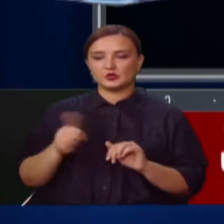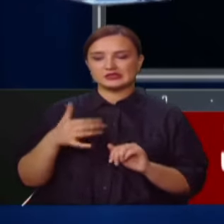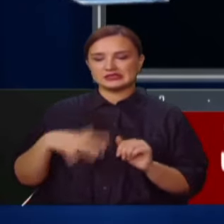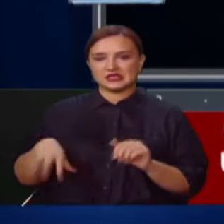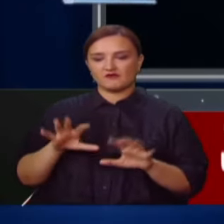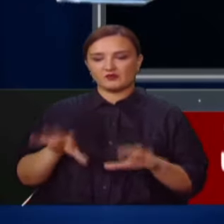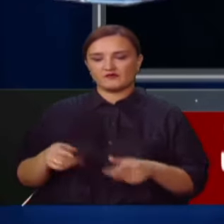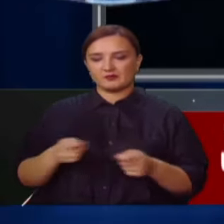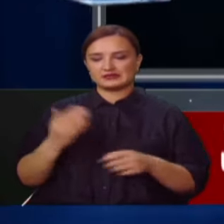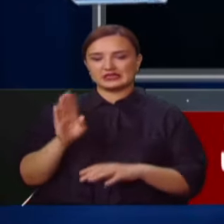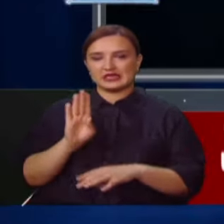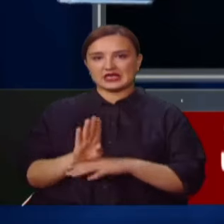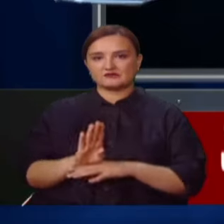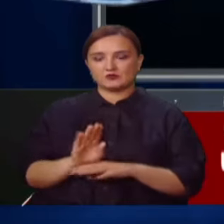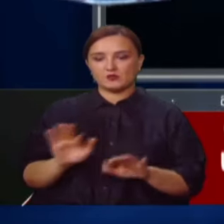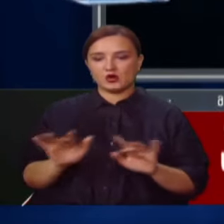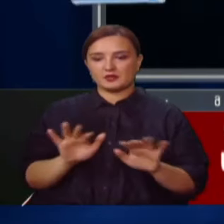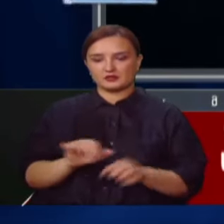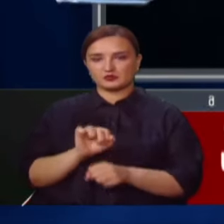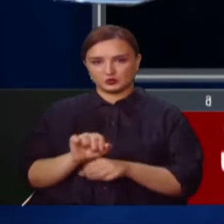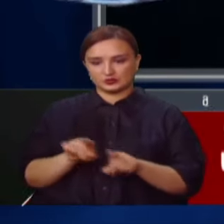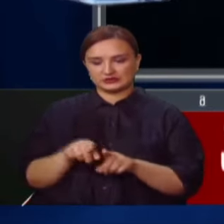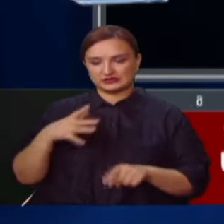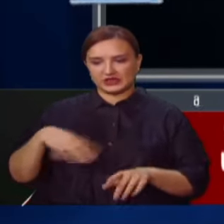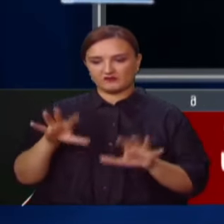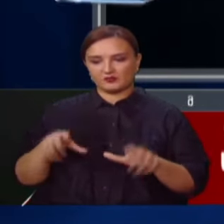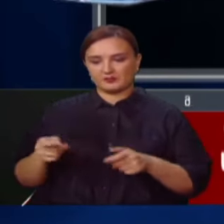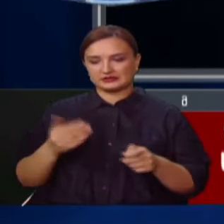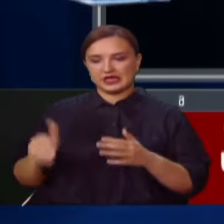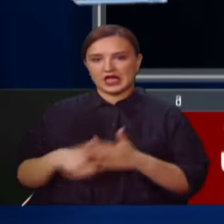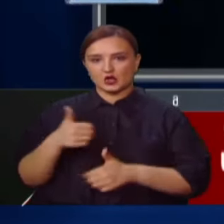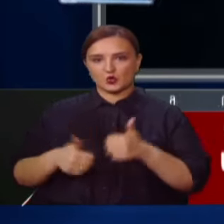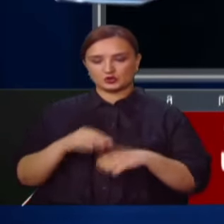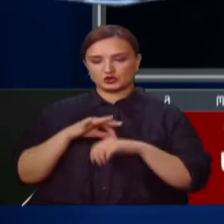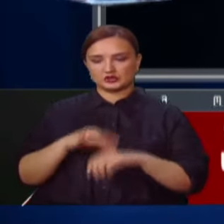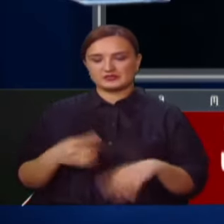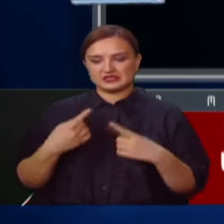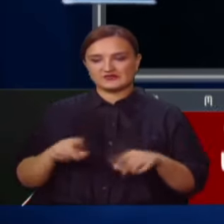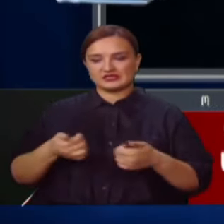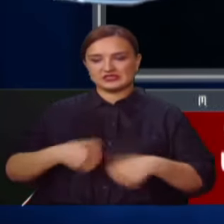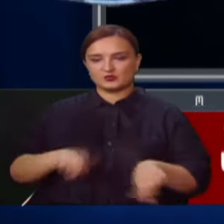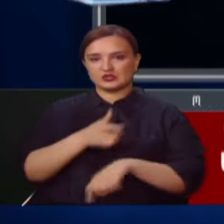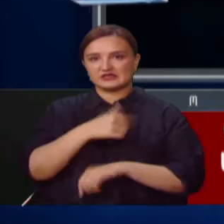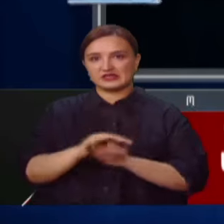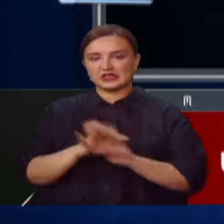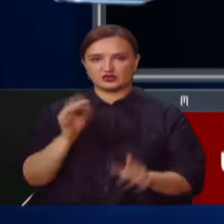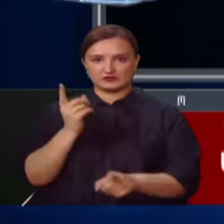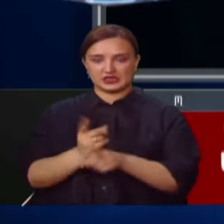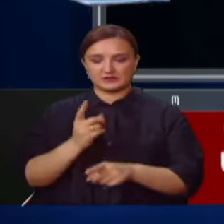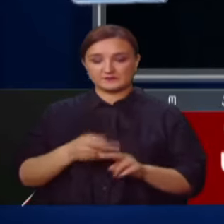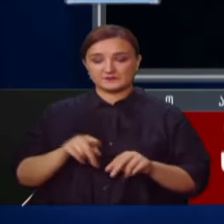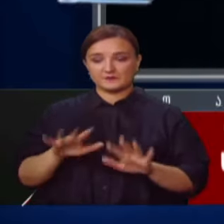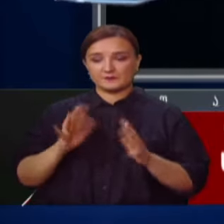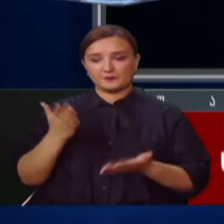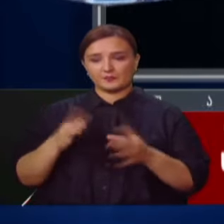საქართველოს პრეზიდენტის განკარგულების მოქმედების შეჩერება, ისე საქართველოს პრეზიდენტისთვის ახალი კონკურსის ჩატარებისა და სხვა საბჭოს წევრის დანიშნვის აკრძალვა. რადგან იმ